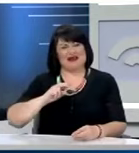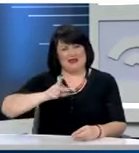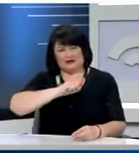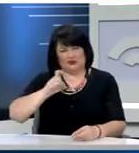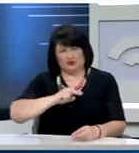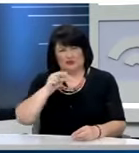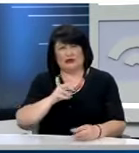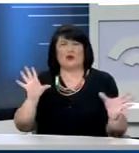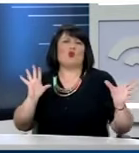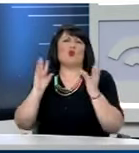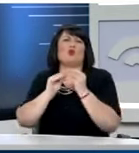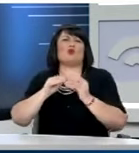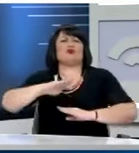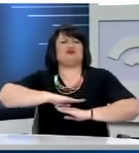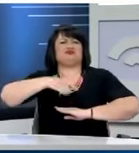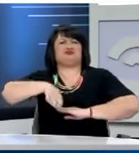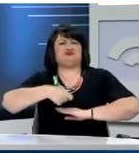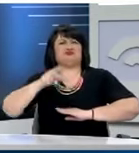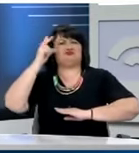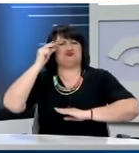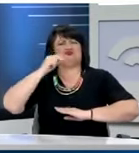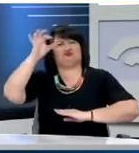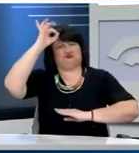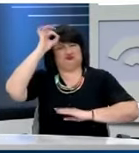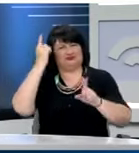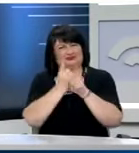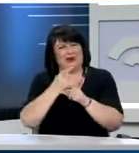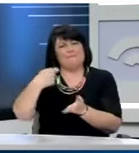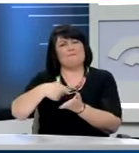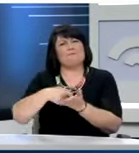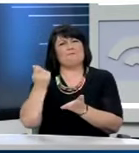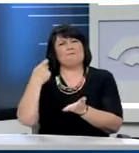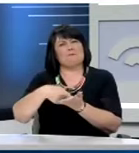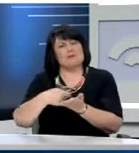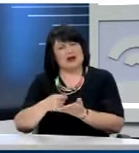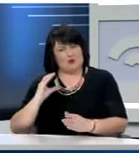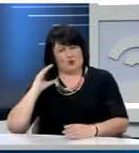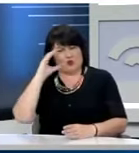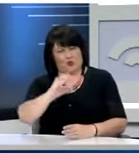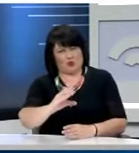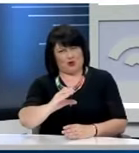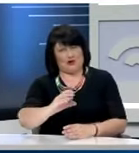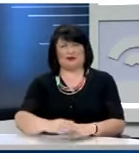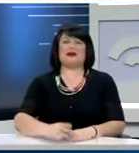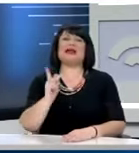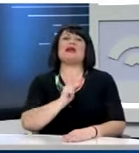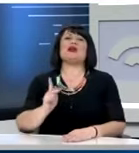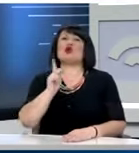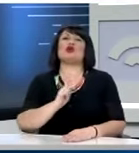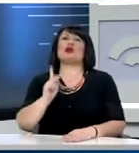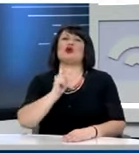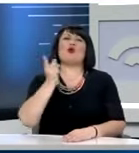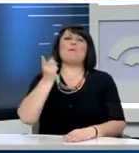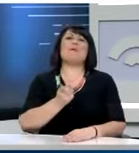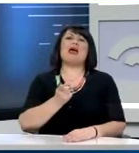1 δισεκατομμύριο ευρώ για τα αναδρομικά ενστόλων δικαστικών και πανεπιστημιακών, τα ειδικά μισθολόγια. Αποδώσαμε επίσης κοινωνικό μέρισμα ύψους